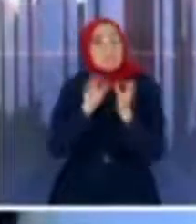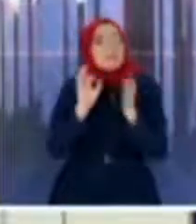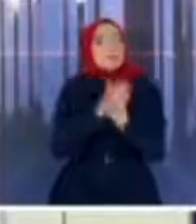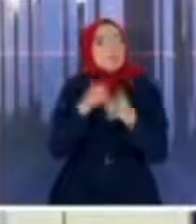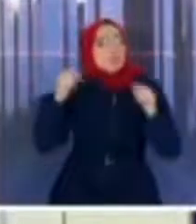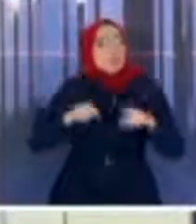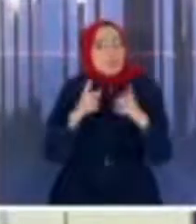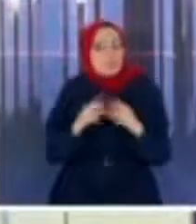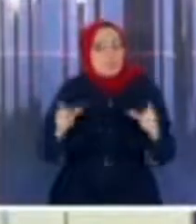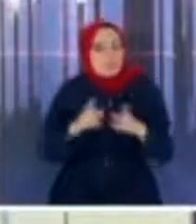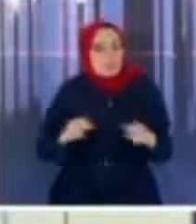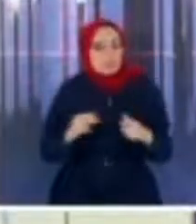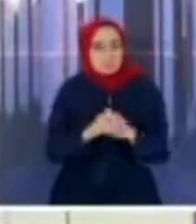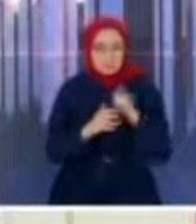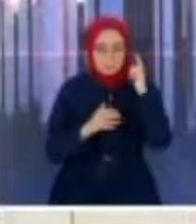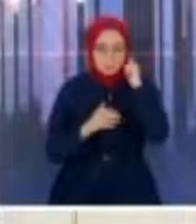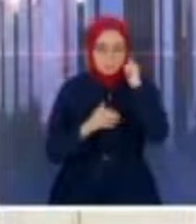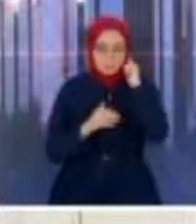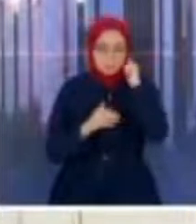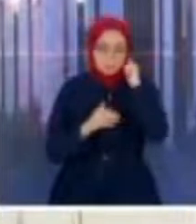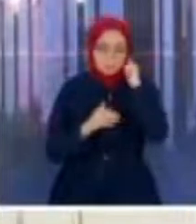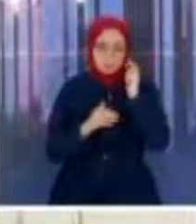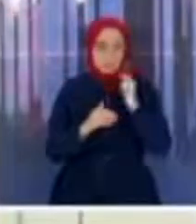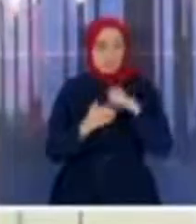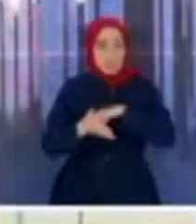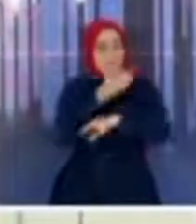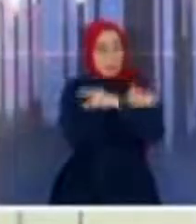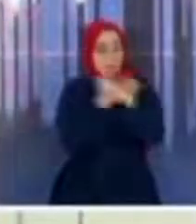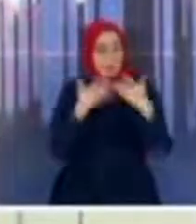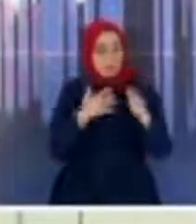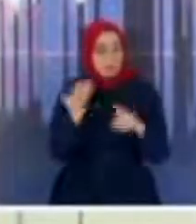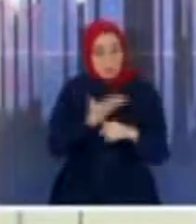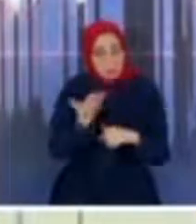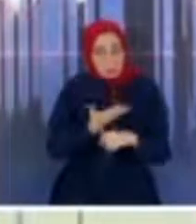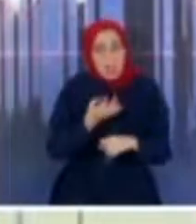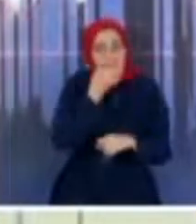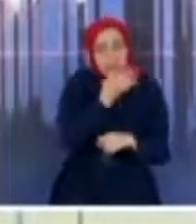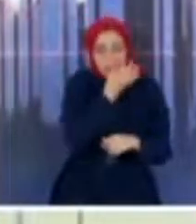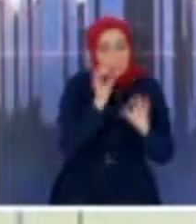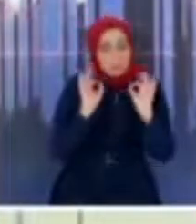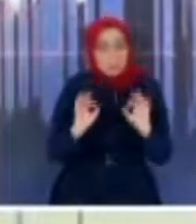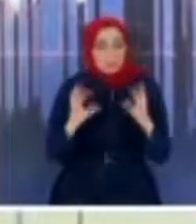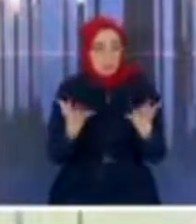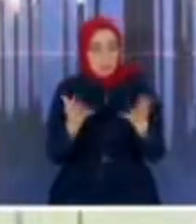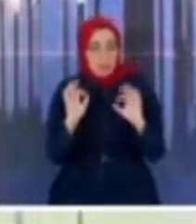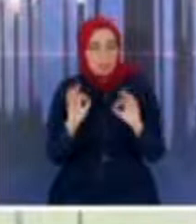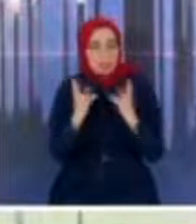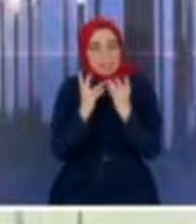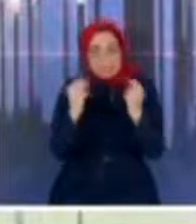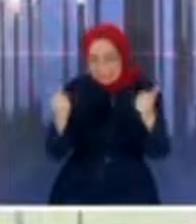نحن كما قلت شفنا شنو الحاجيات اللي عندنا في الجهه نتاعنا بحكم معناها الطبيعه والتضاريس الشيء اللي